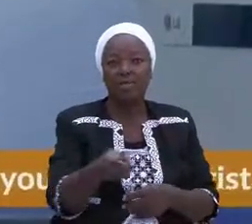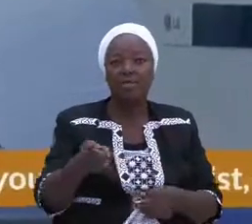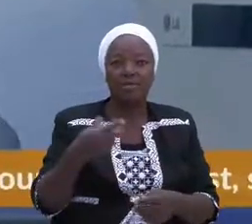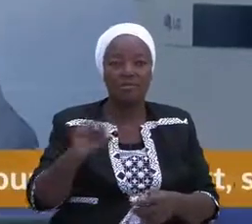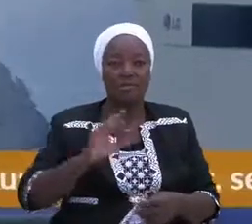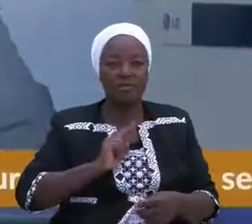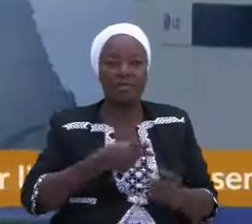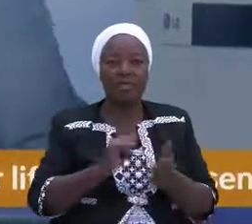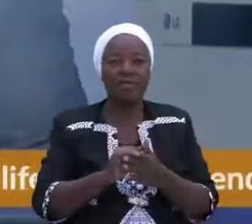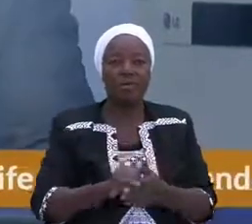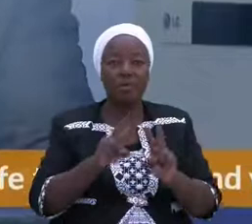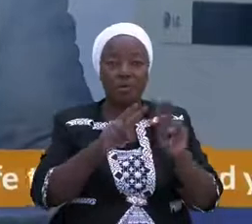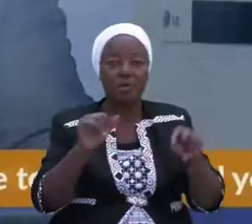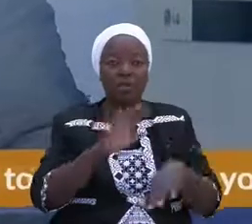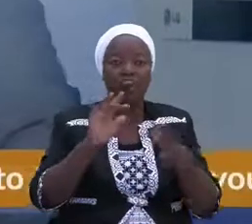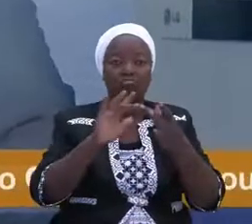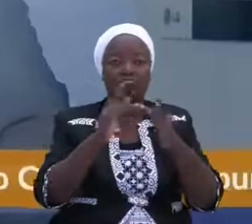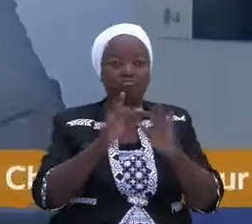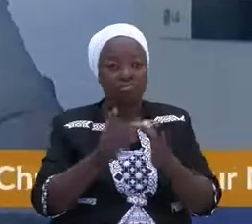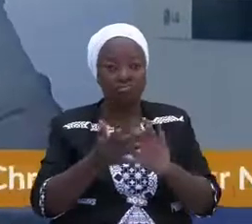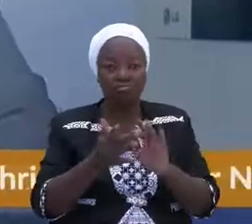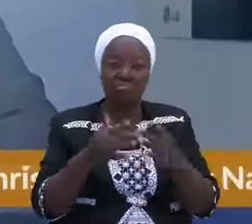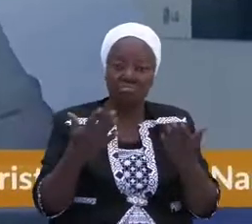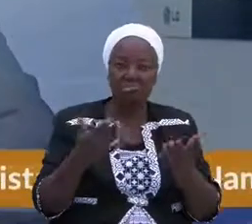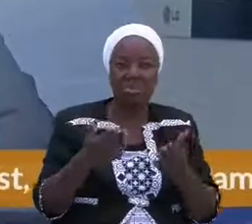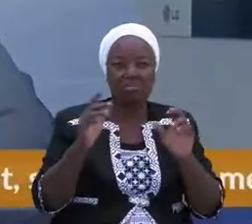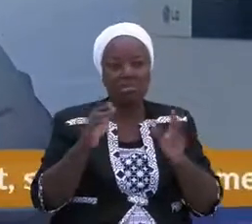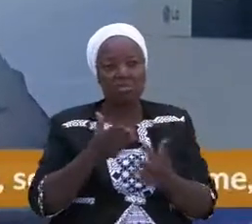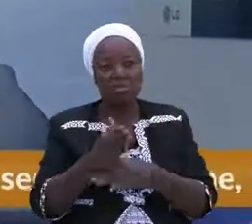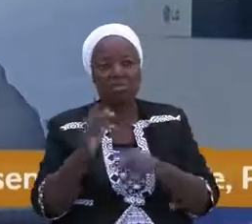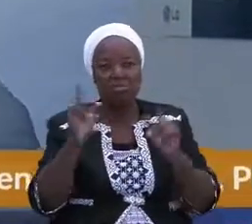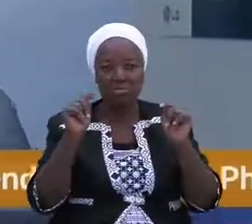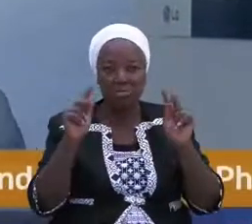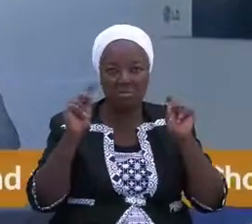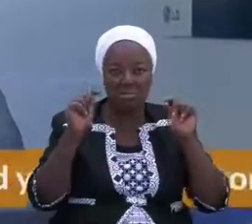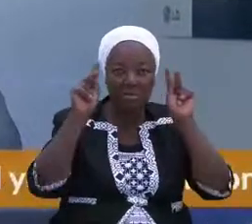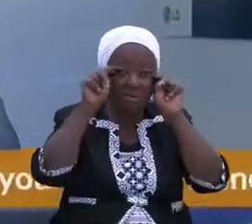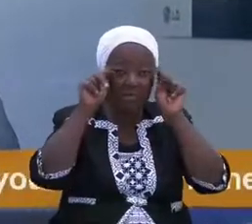Nous, vous qui suivez en ligne, par la télévision,